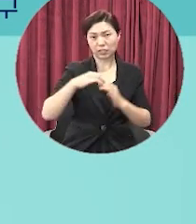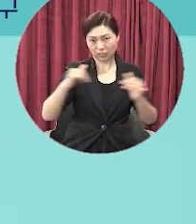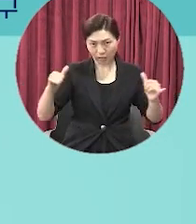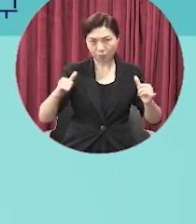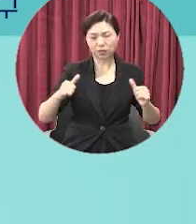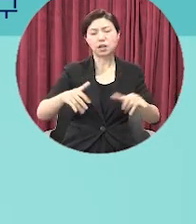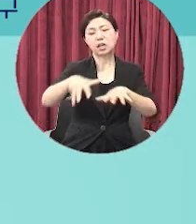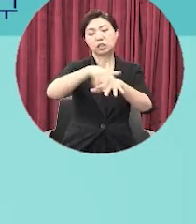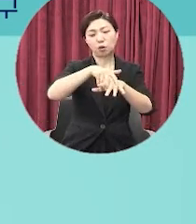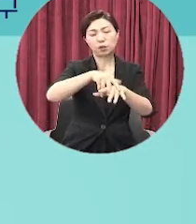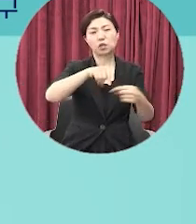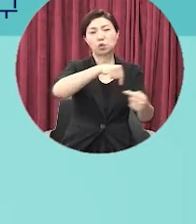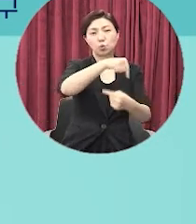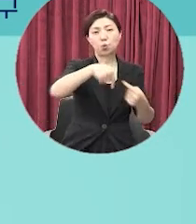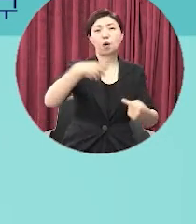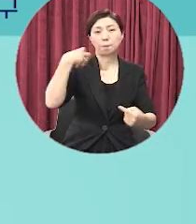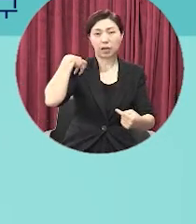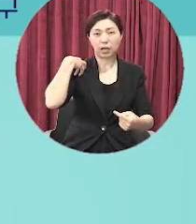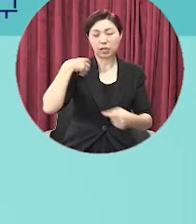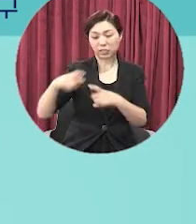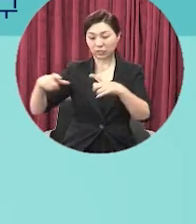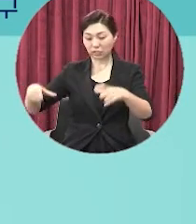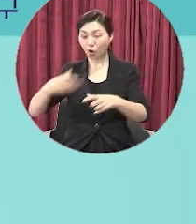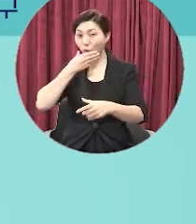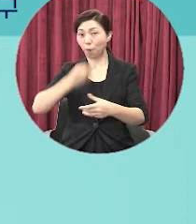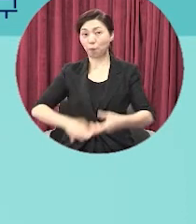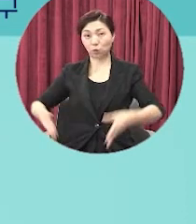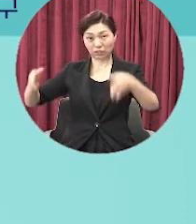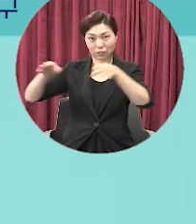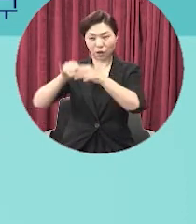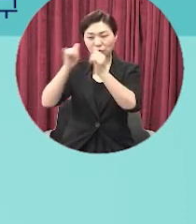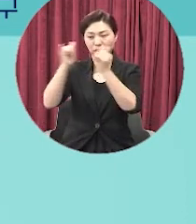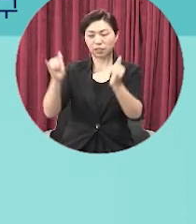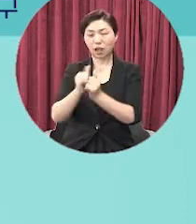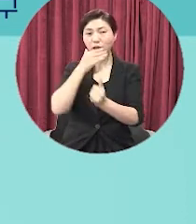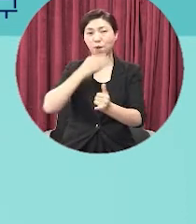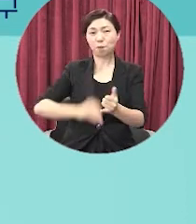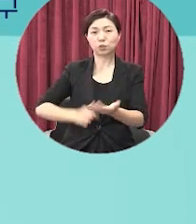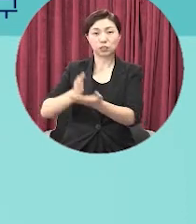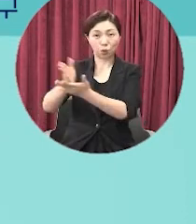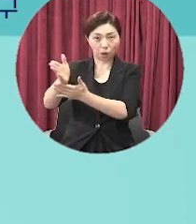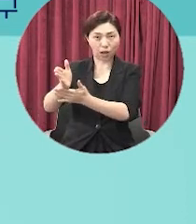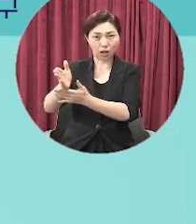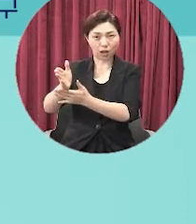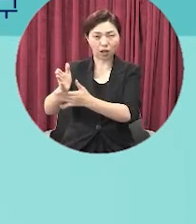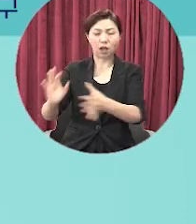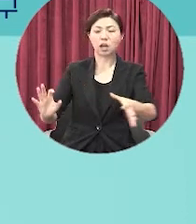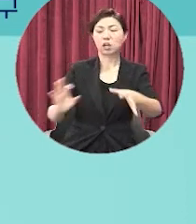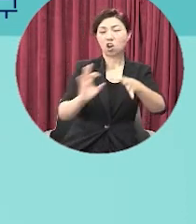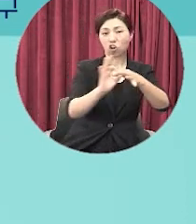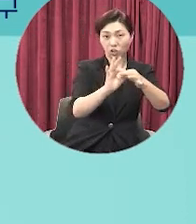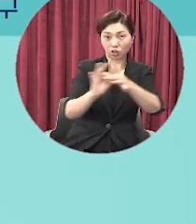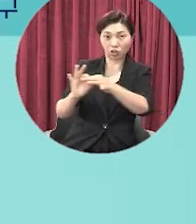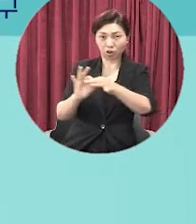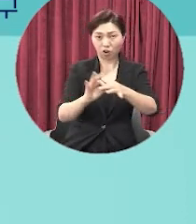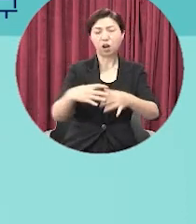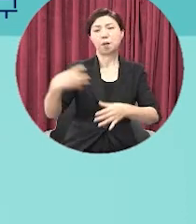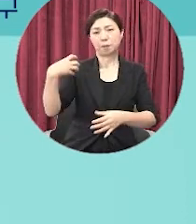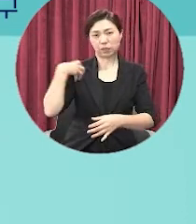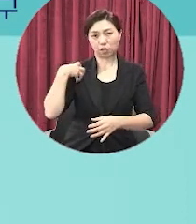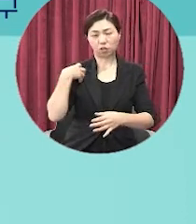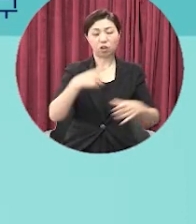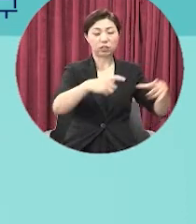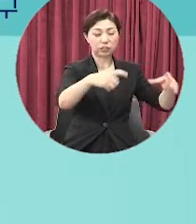지방자치 난제 사회복지과 와치독 6층 특수교육지원센터 어 연계를 통해 지역사회